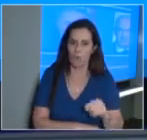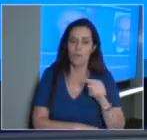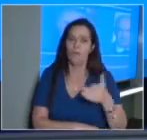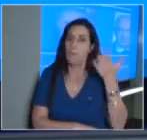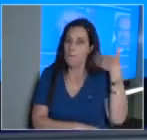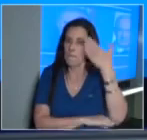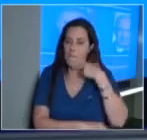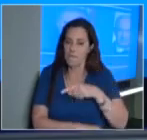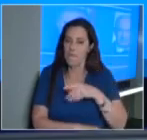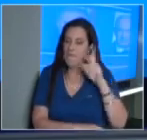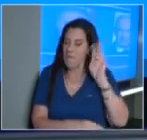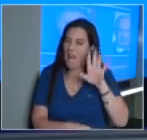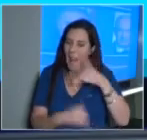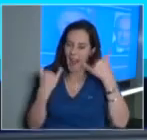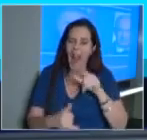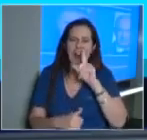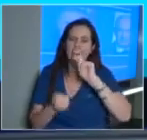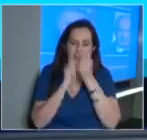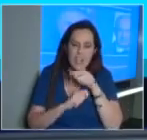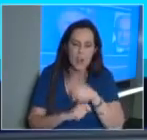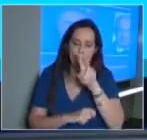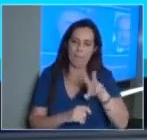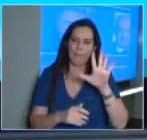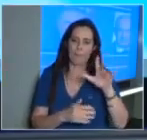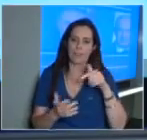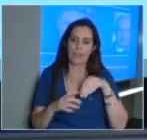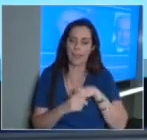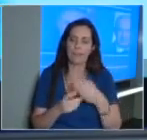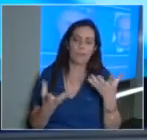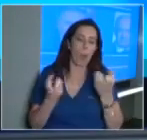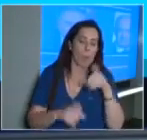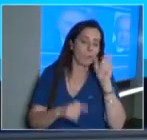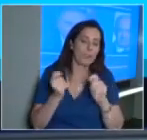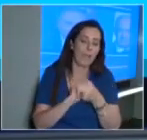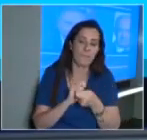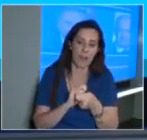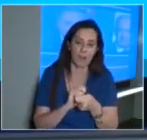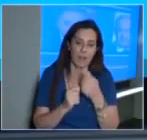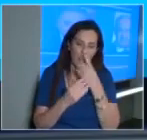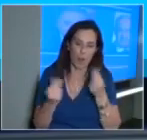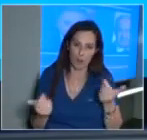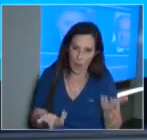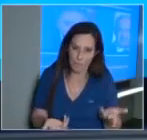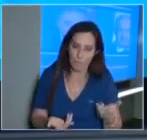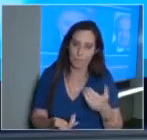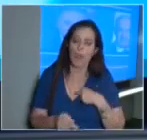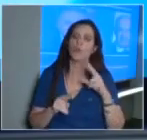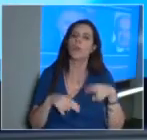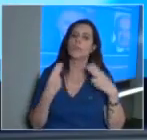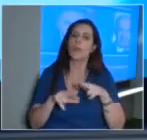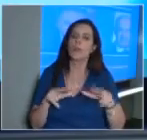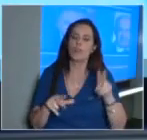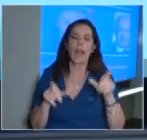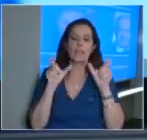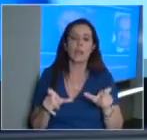היה במדינת ישראל, אגב, הוא קיים גם היום, רק ששינו אותו ב-2005 כחלק מאיזה פופוליזם כזה שהפך את נבחרי הציבור לחשודים בפוטנציה. אנחנו נחזיר את המצב